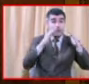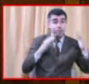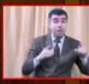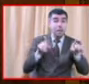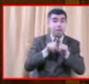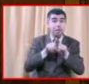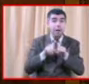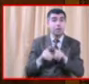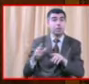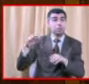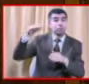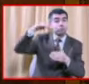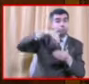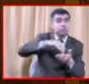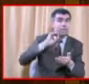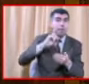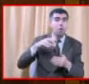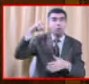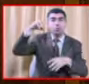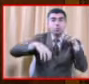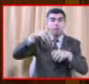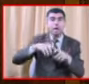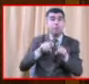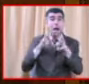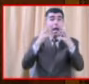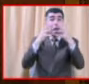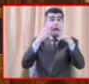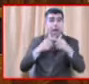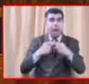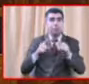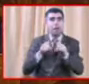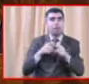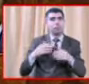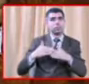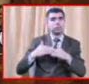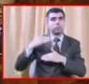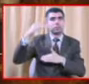كيحملوا، كاين أرقام كبيرة جدا.